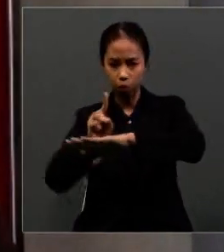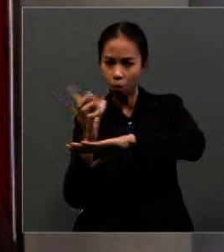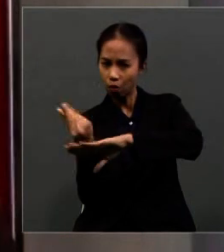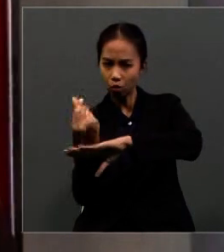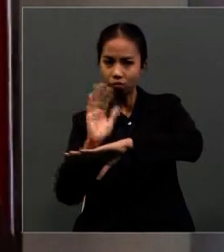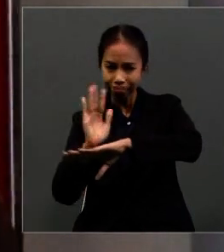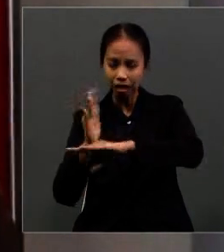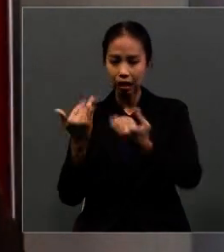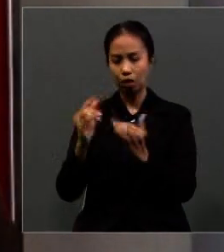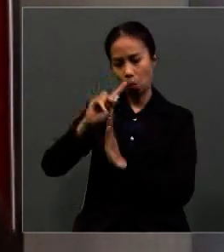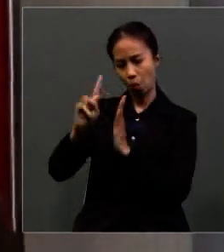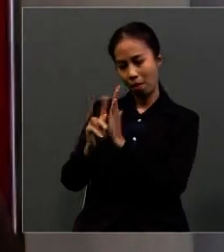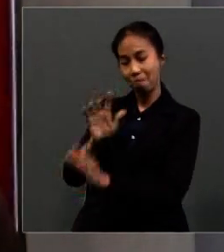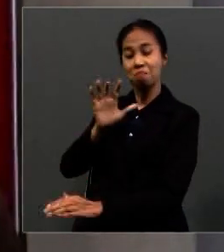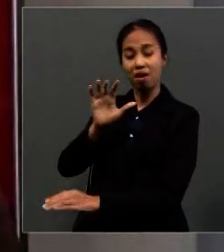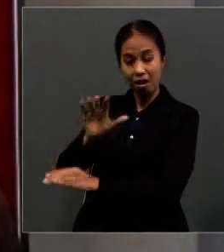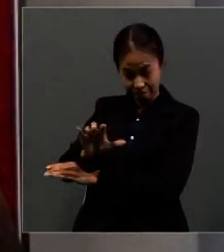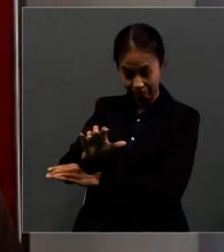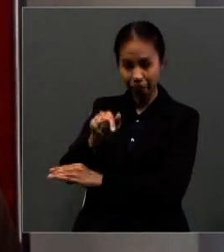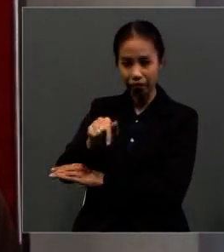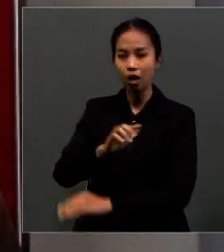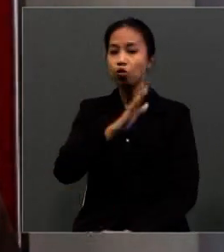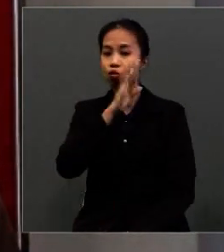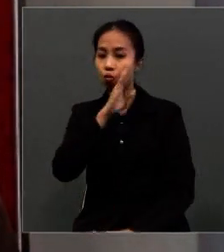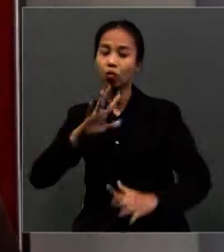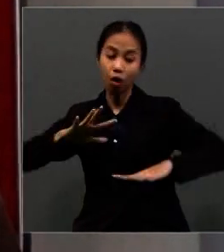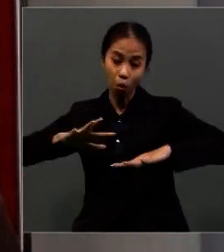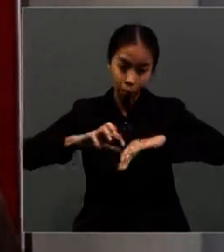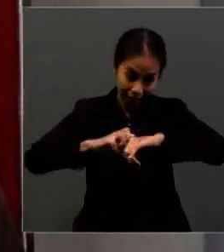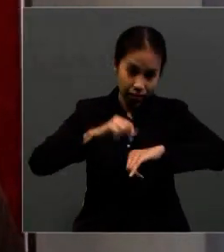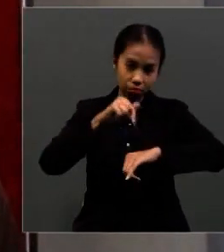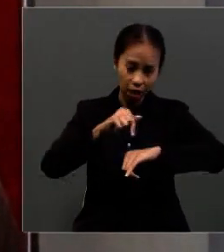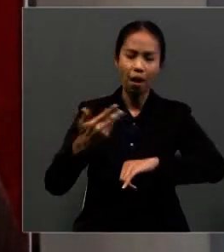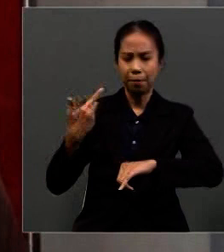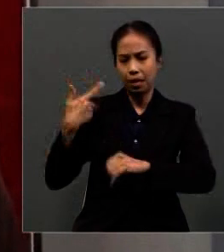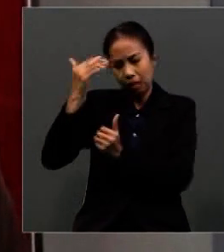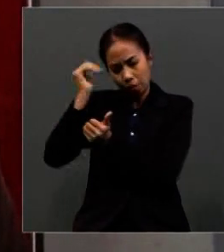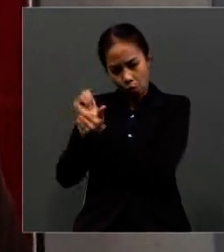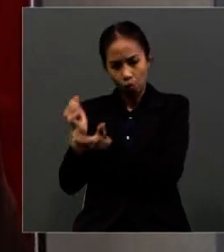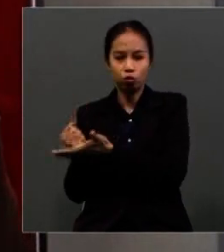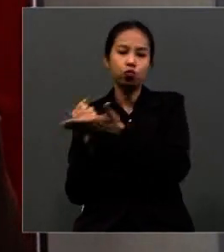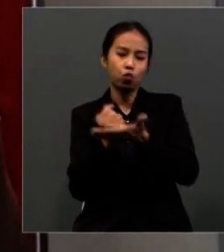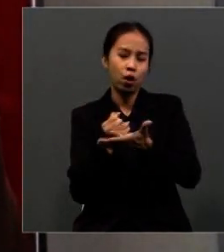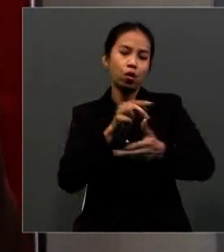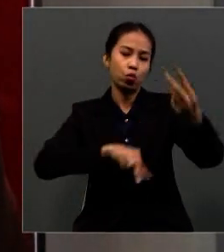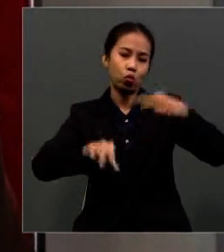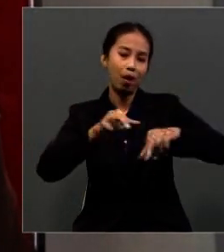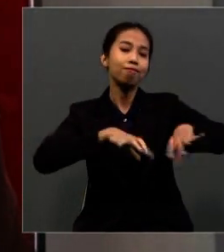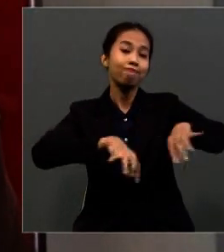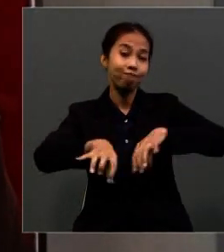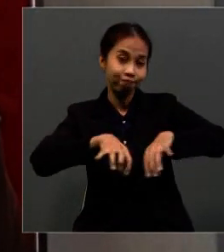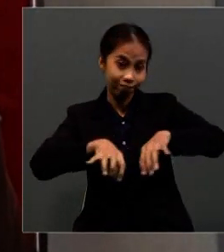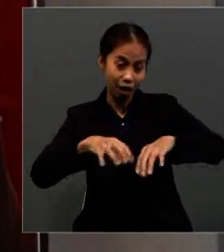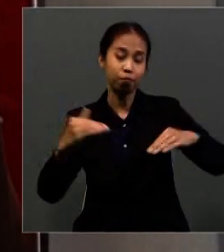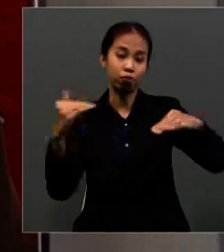ช้กฎหมายรวมถึงเมื่อเกิดอุบัติเหตุนะครับได้มีการจัดเจ้าหน้าที่ในการอำนวยความสะดวกการจราจรบริเวณดังกล่าวเ